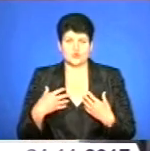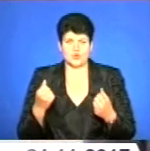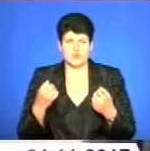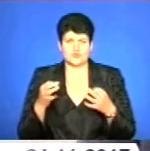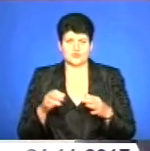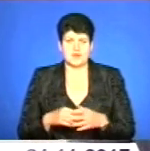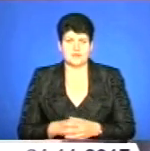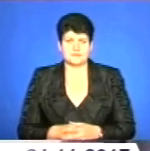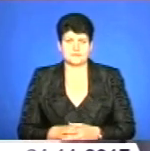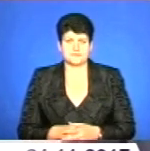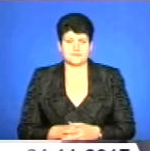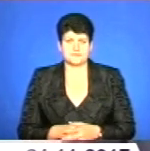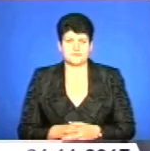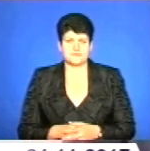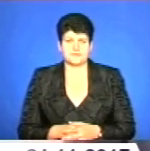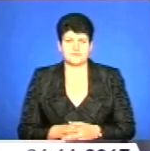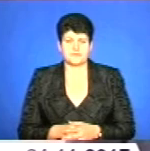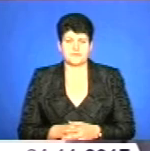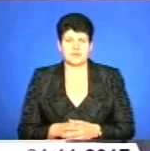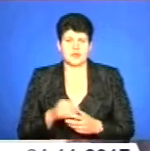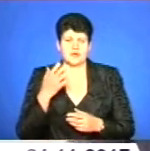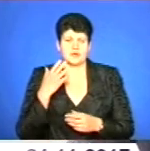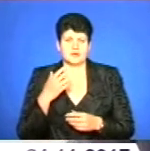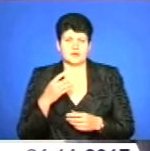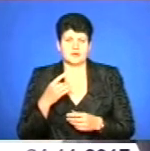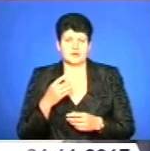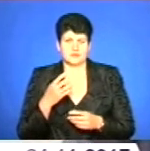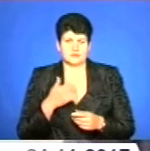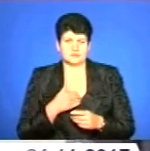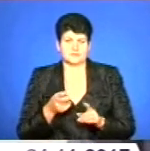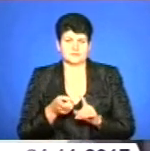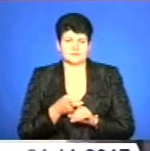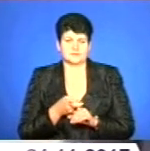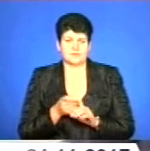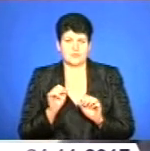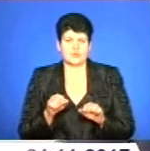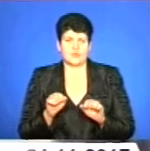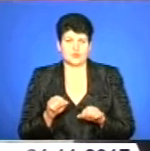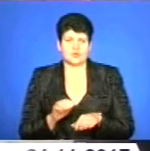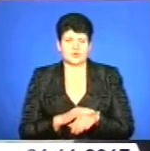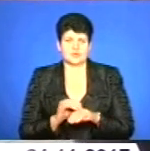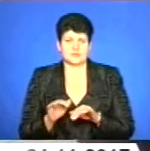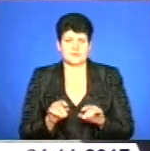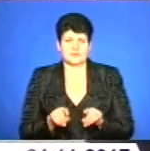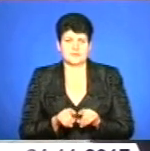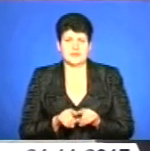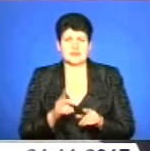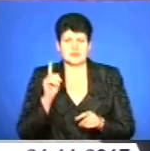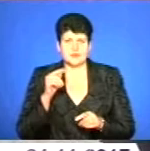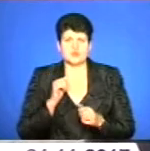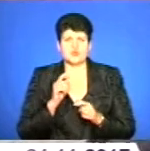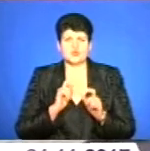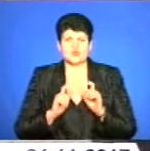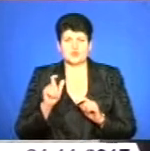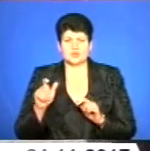дозволяє. Ніколи не думали долучитися? Не думаєте? Можна, звичайно. Я знаю, що студенти кожного року